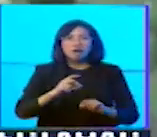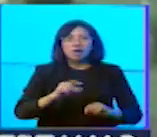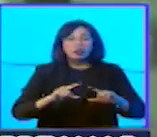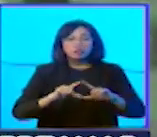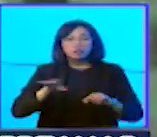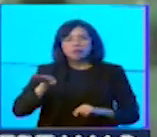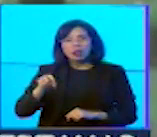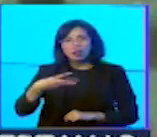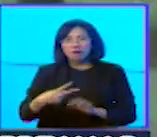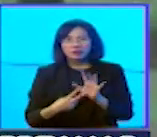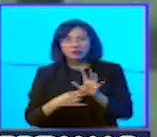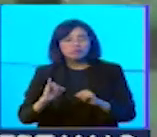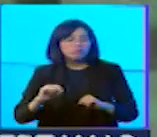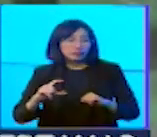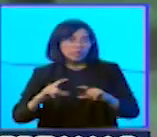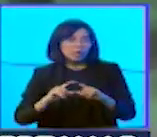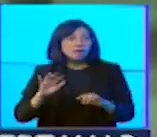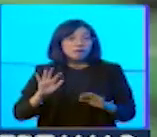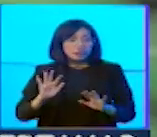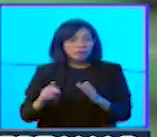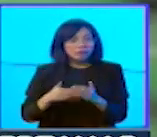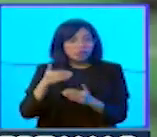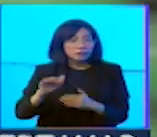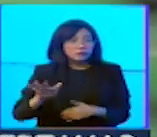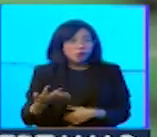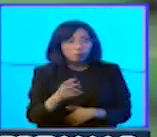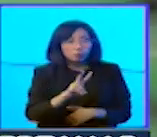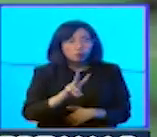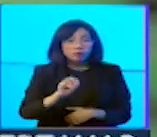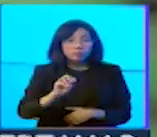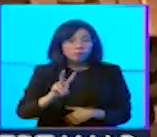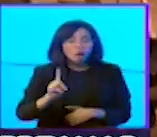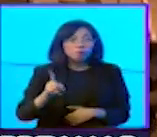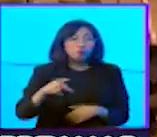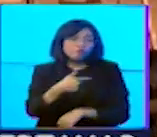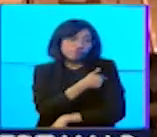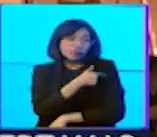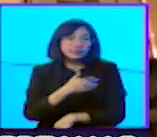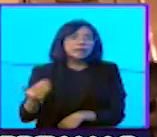dari AstraZeneca di semester pertama tahun 2021 secara bertahap.